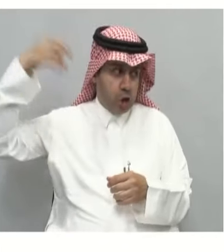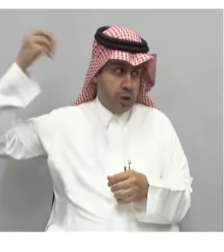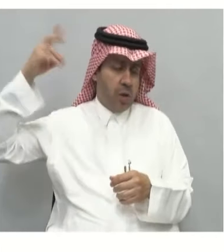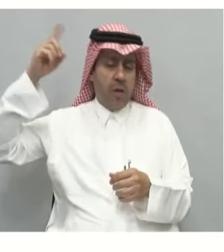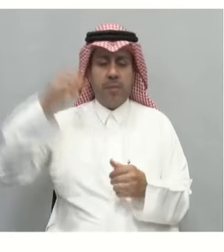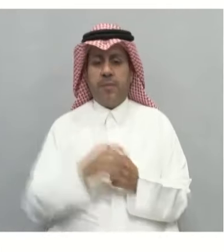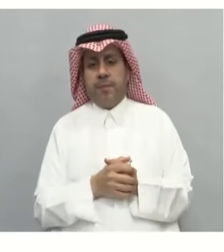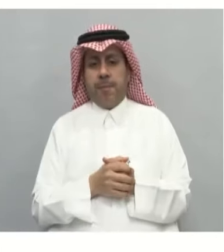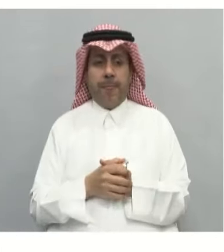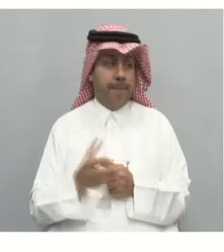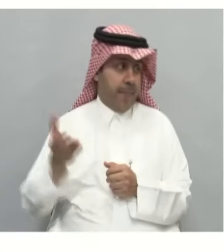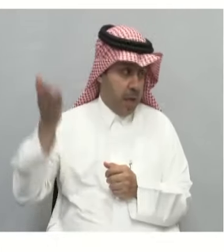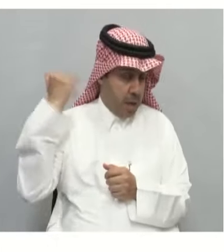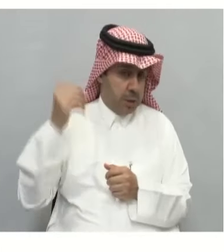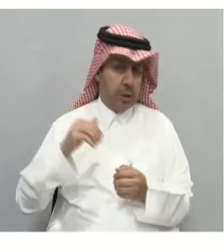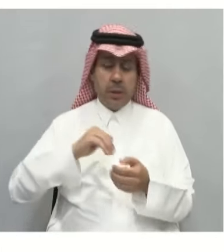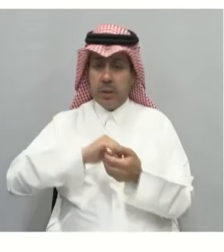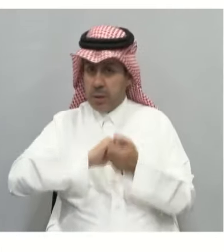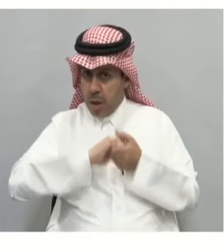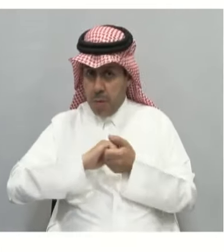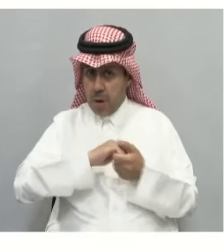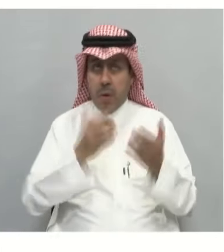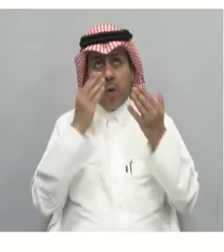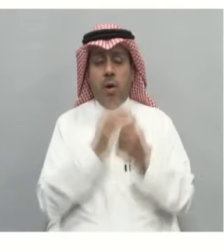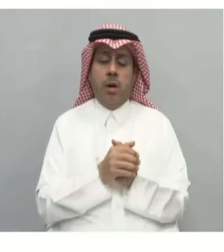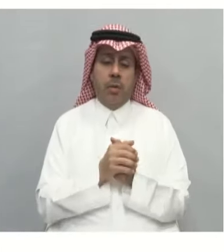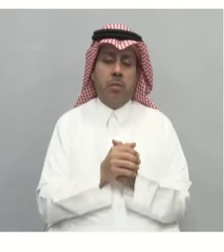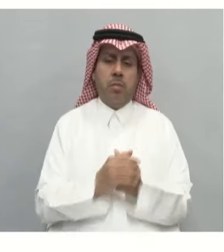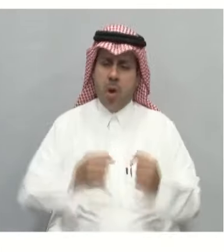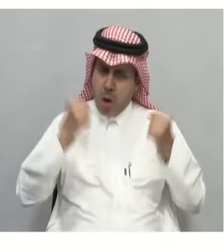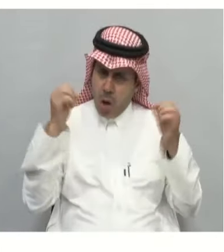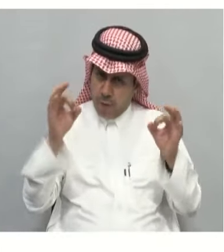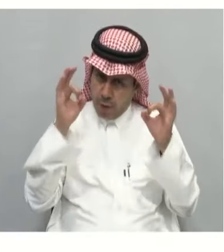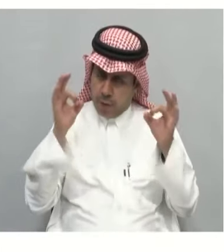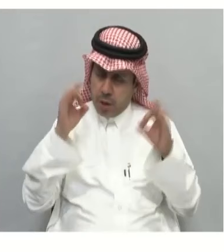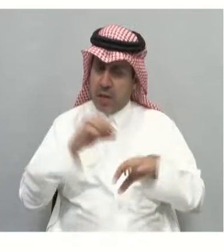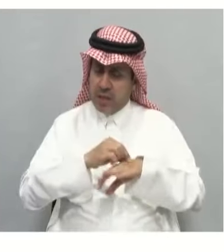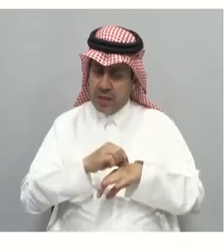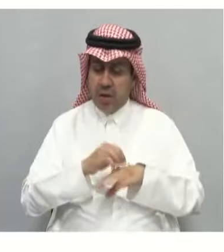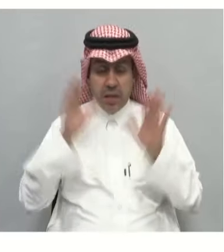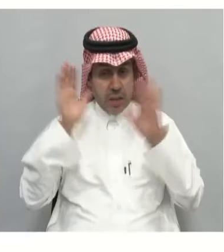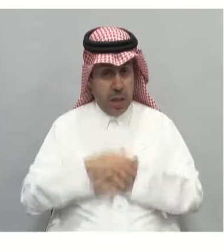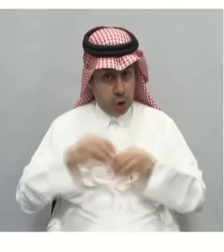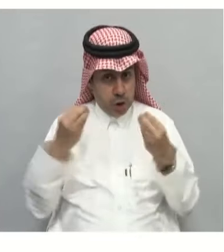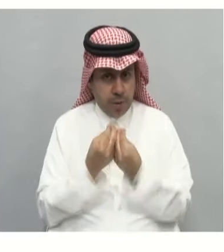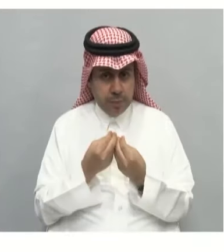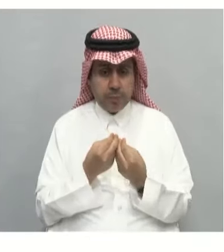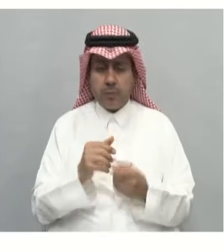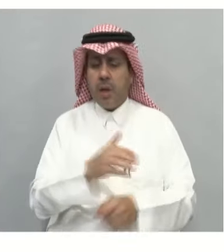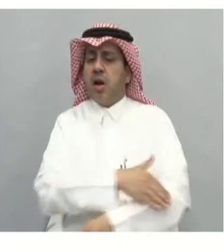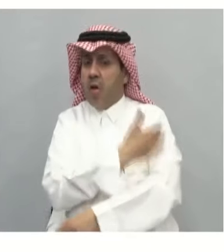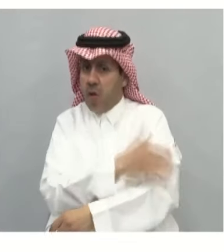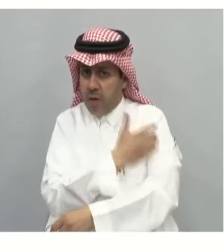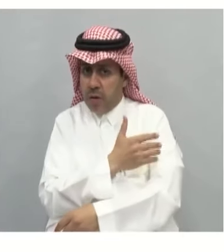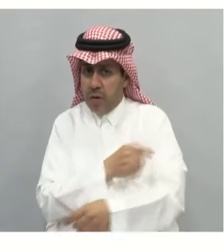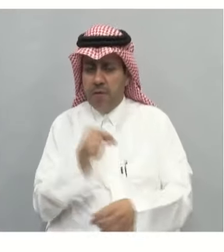عنهم احرص الناس على صلاه الجماعه فلم يكونوا يتخلفون عنها الا من عذر وذكرنا